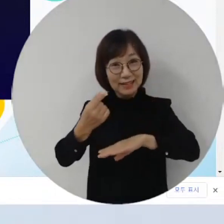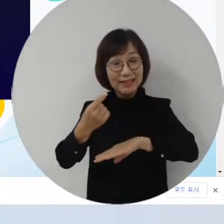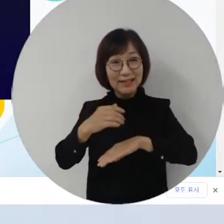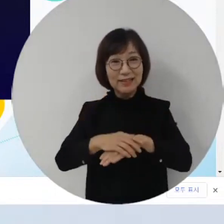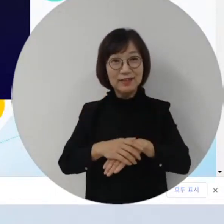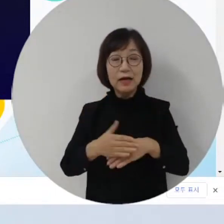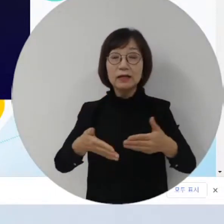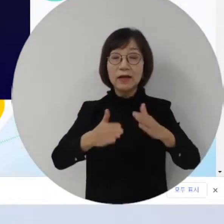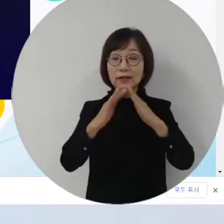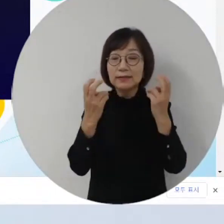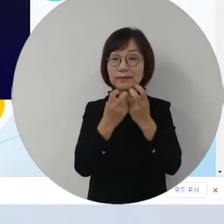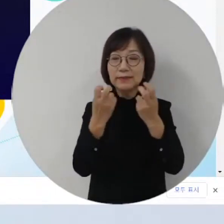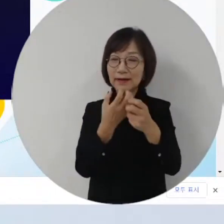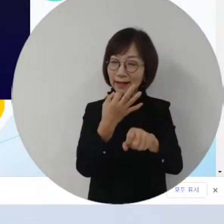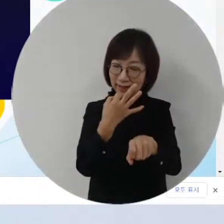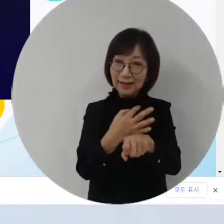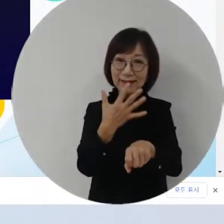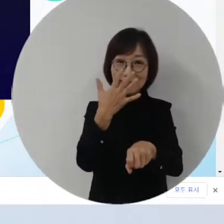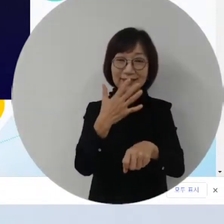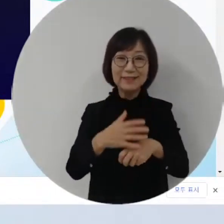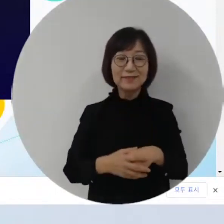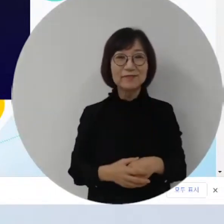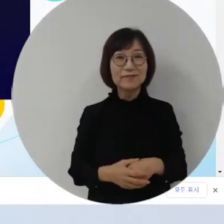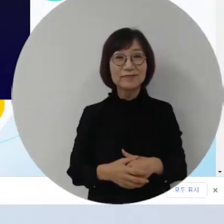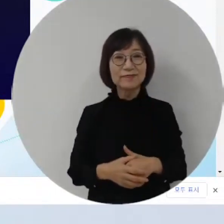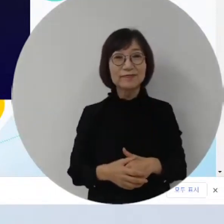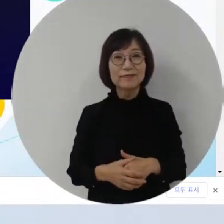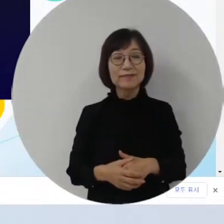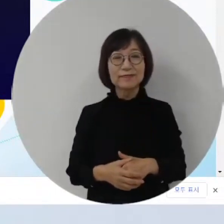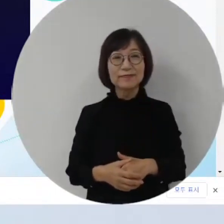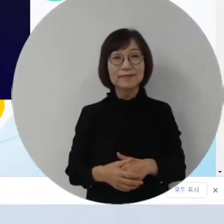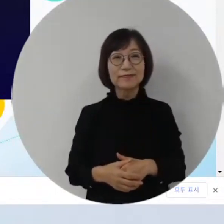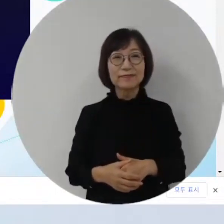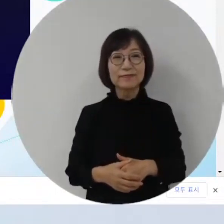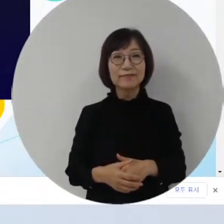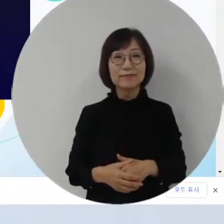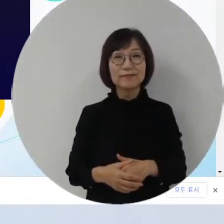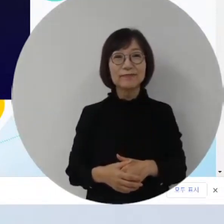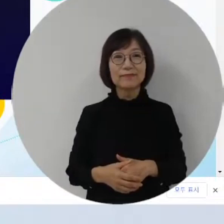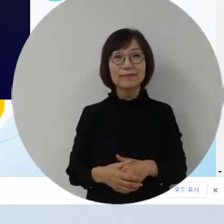설치는 이렇게 간단히 하실 수 있어요. 이게 다 끝입니다.